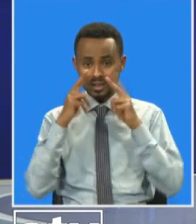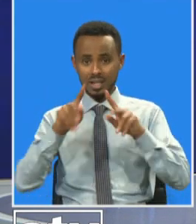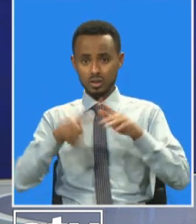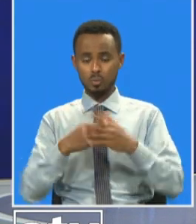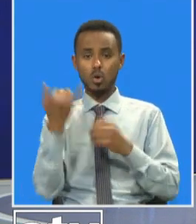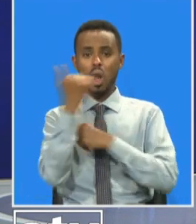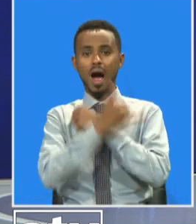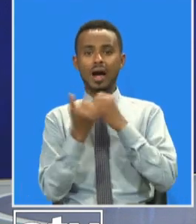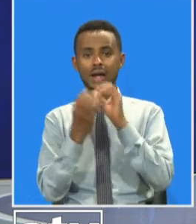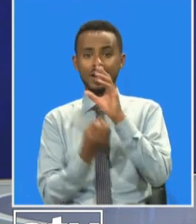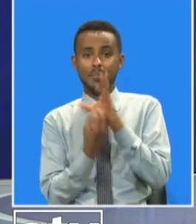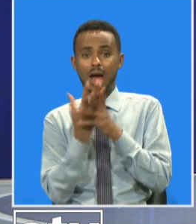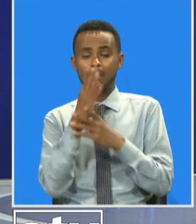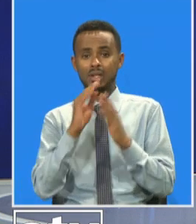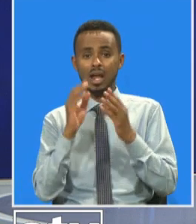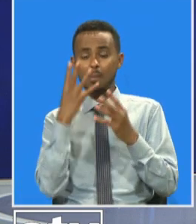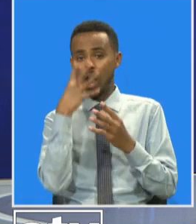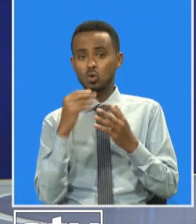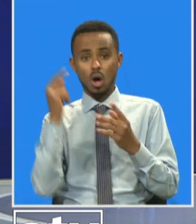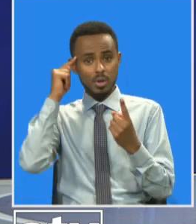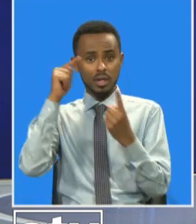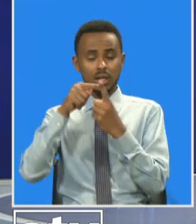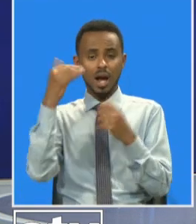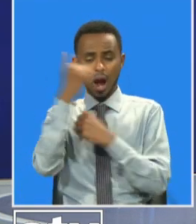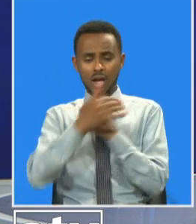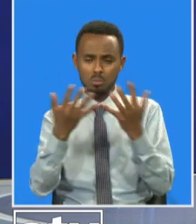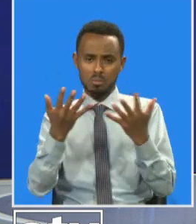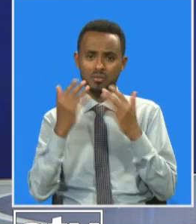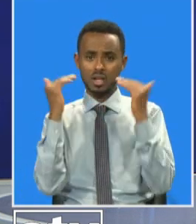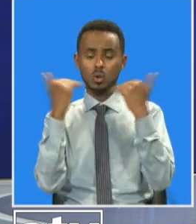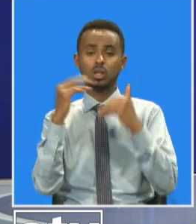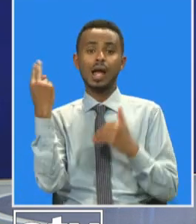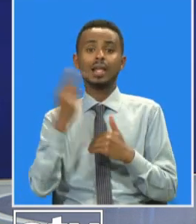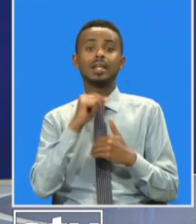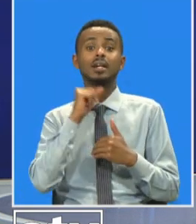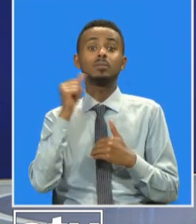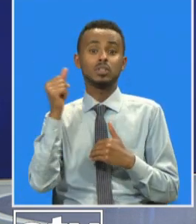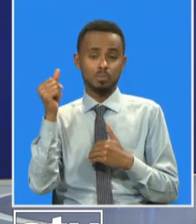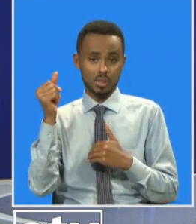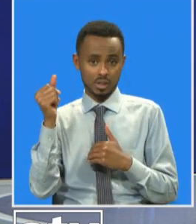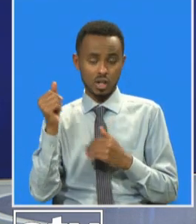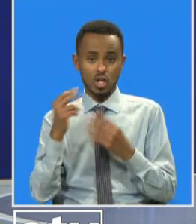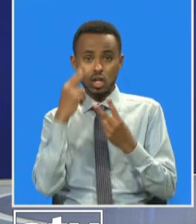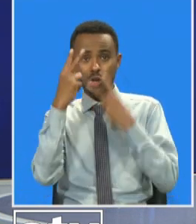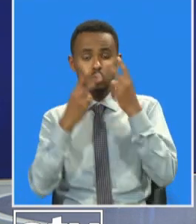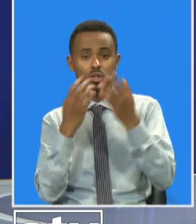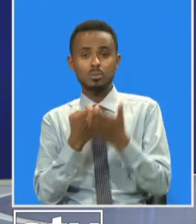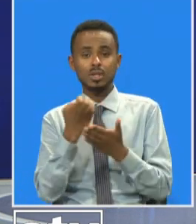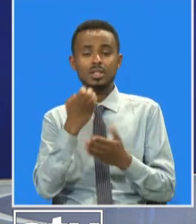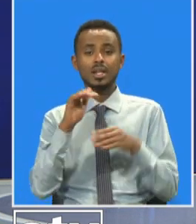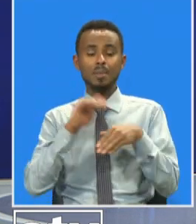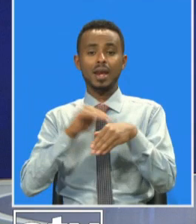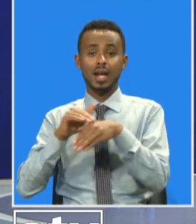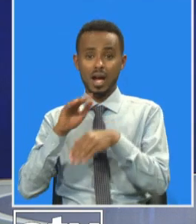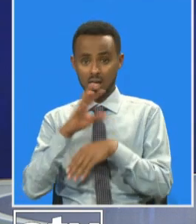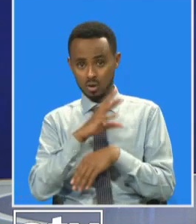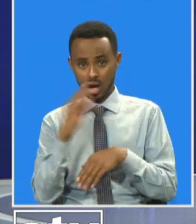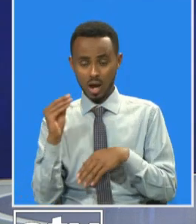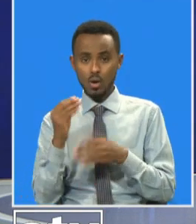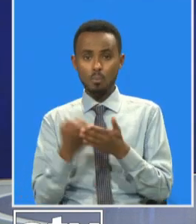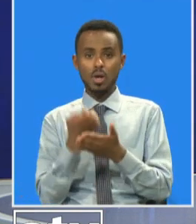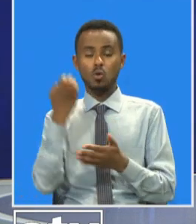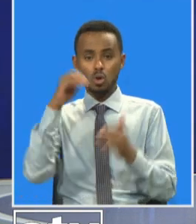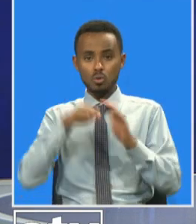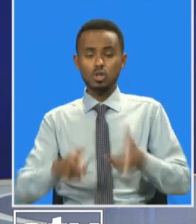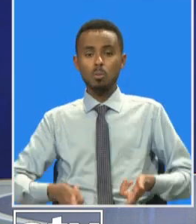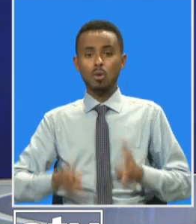የተጀመረውን ሀገርን የማልማትና የማስዋብ እቅድ ሀገሪቱ በሚፈለገው ልክ ያልተጠቀመችበትን የቱሪዝም ኢንዱስትሪ የሚያነቃቃውና በኢኮኖሚ